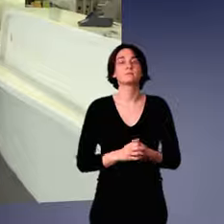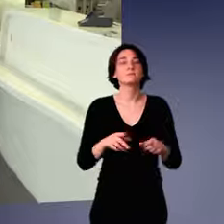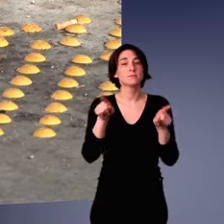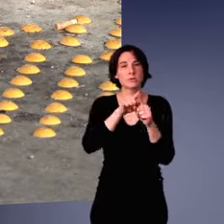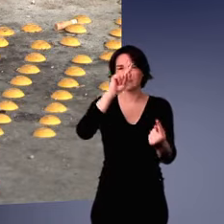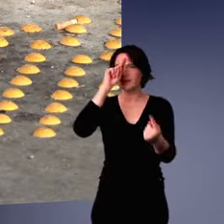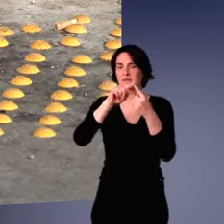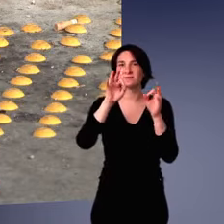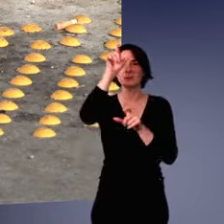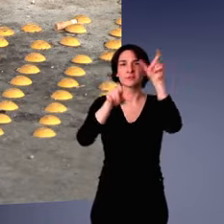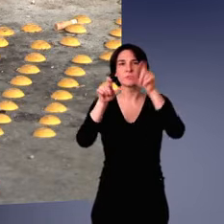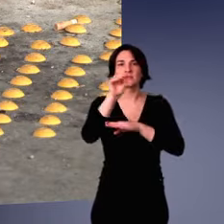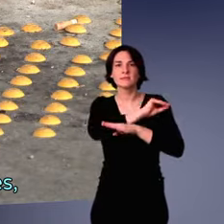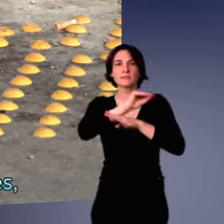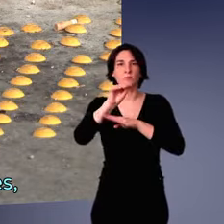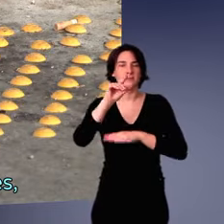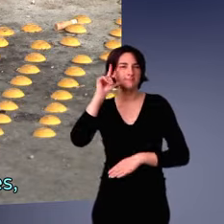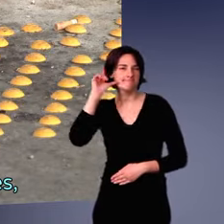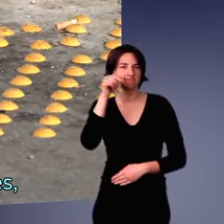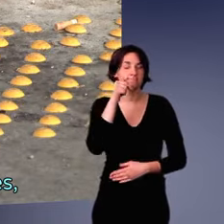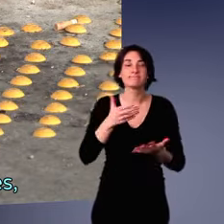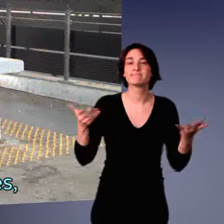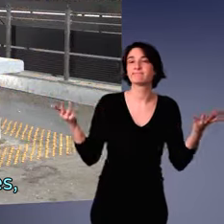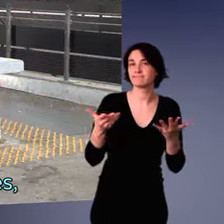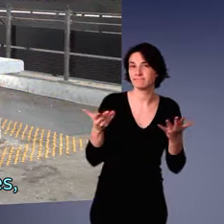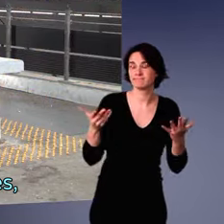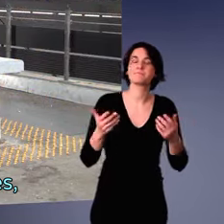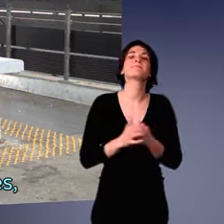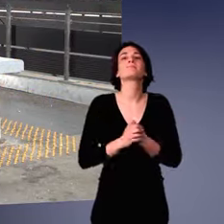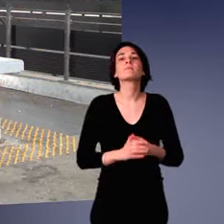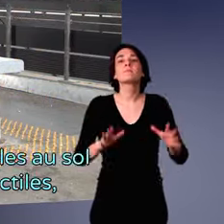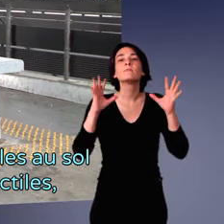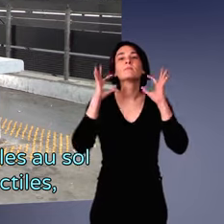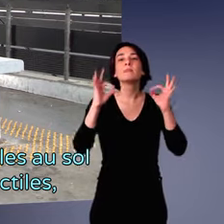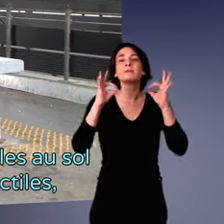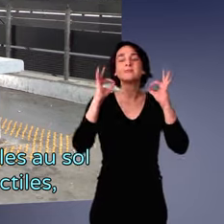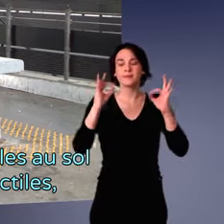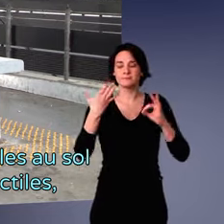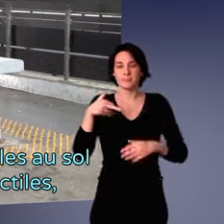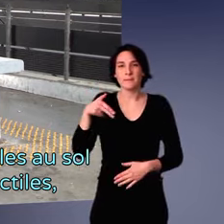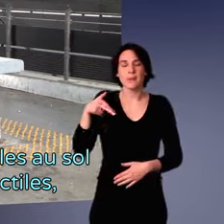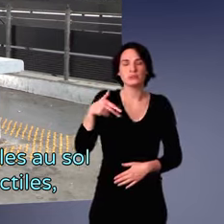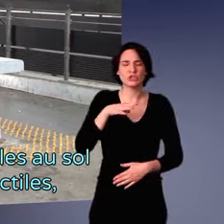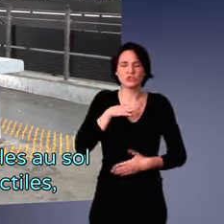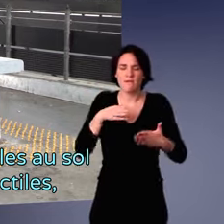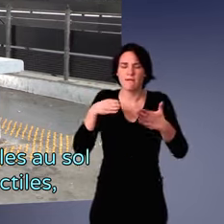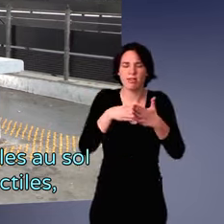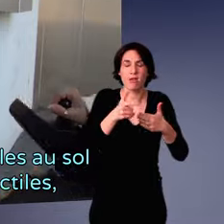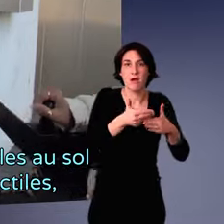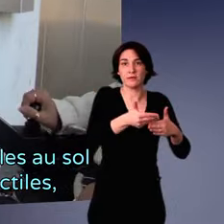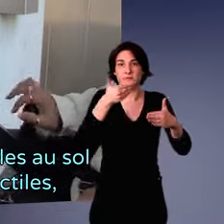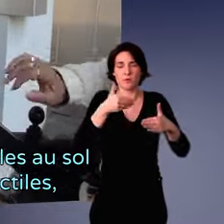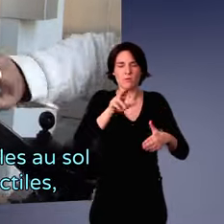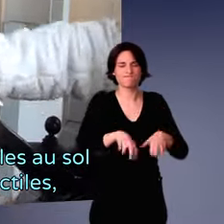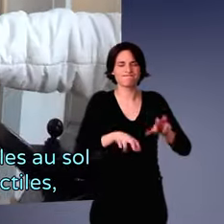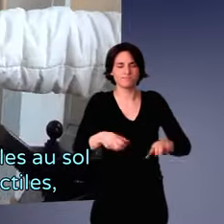réseau innovation également en ce qui concerne la sécurité des personnes avec le signalement des obstacles au sol par des repères